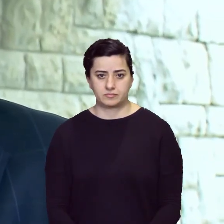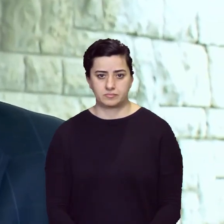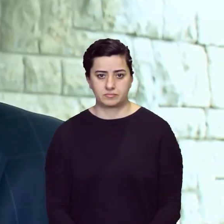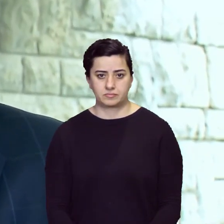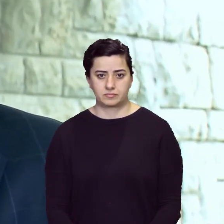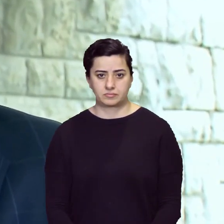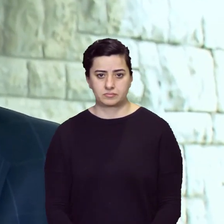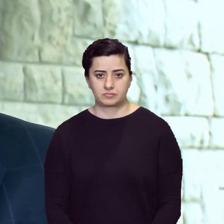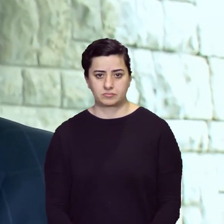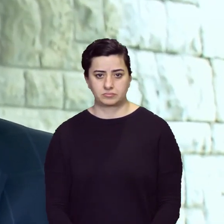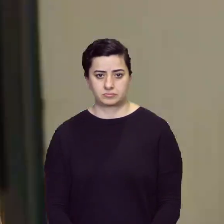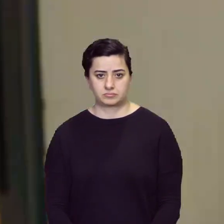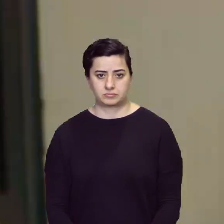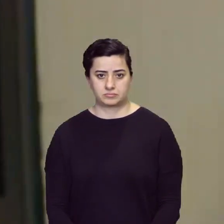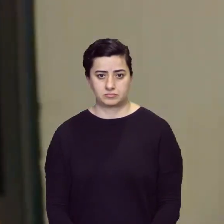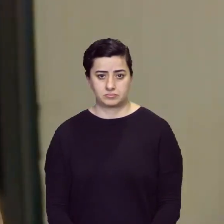Yani